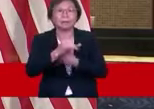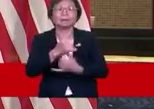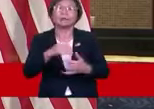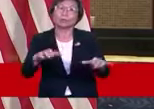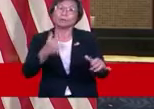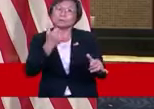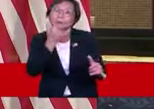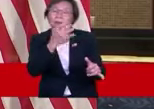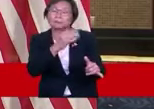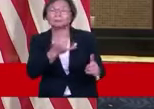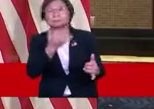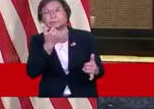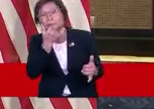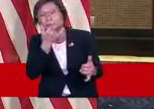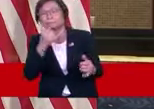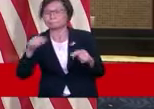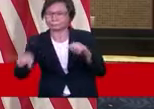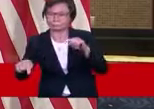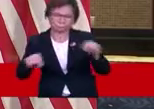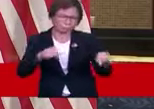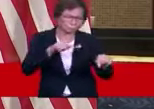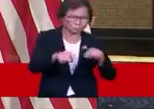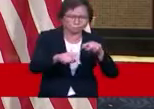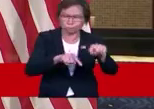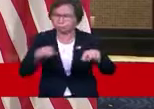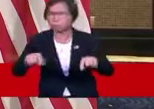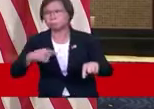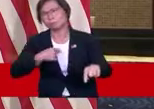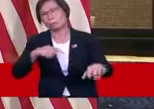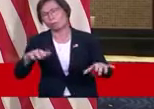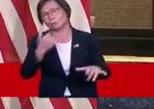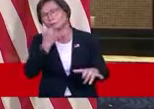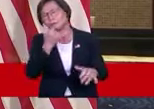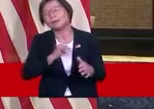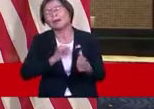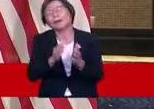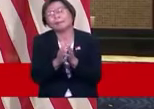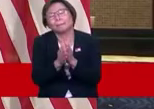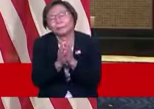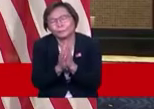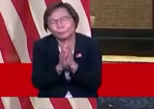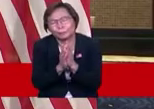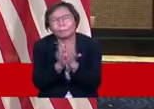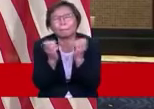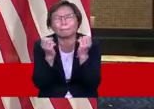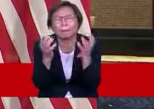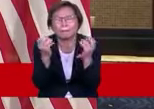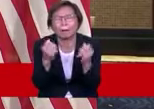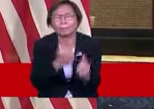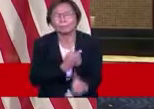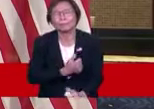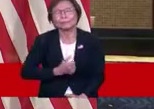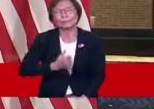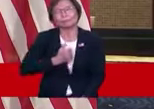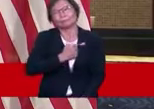silap bisanya sini jadi saya memohon Nippon ampunan maaf